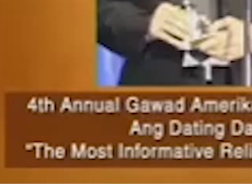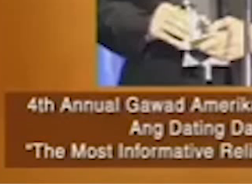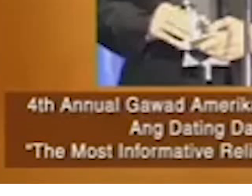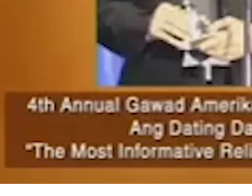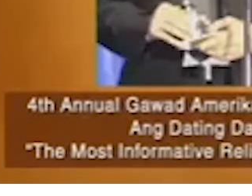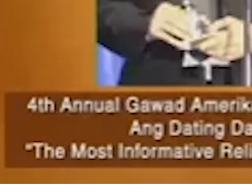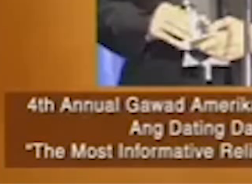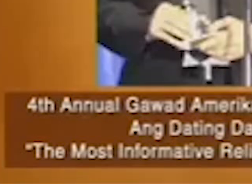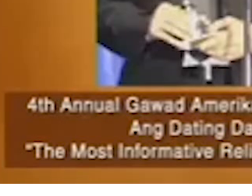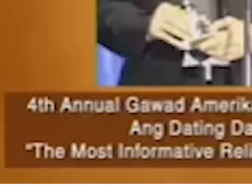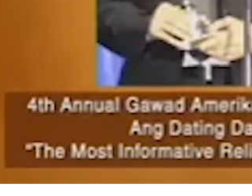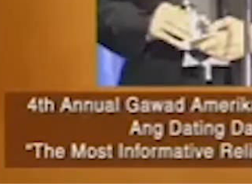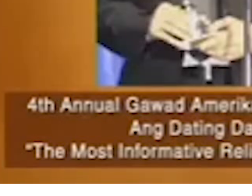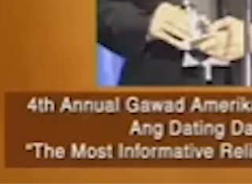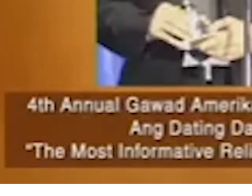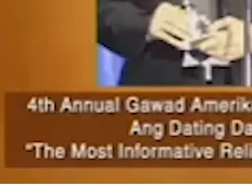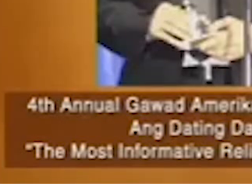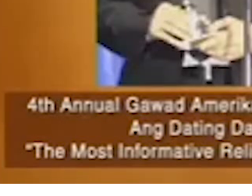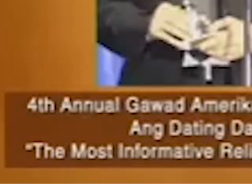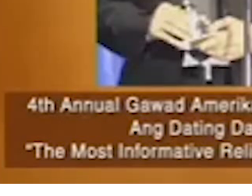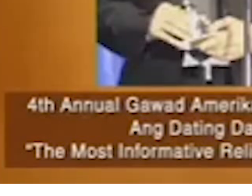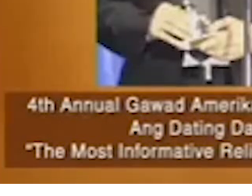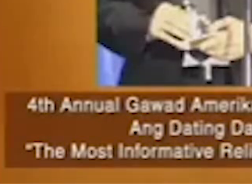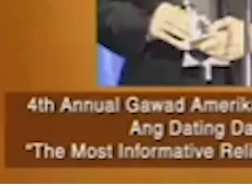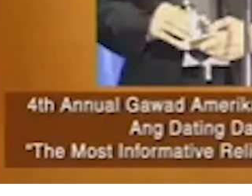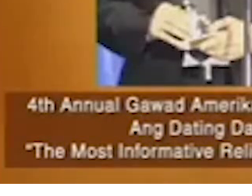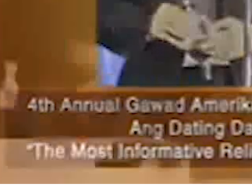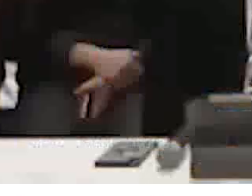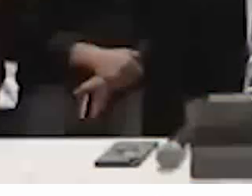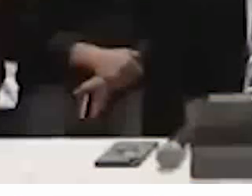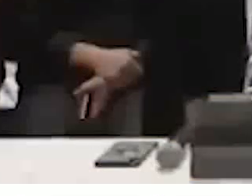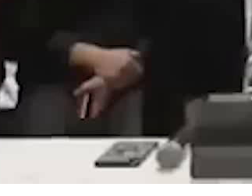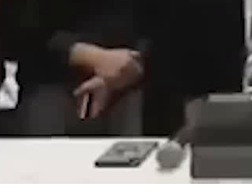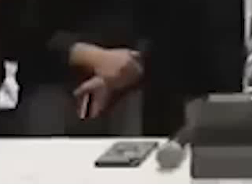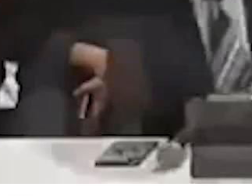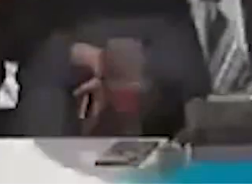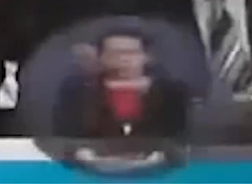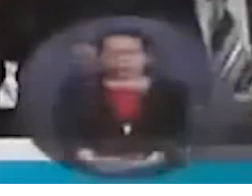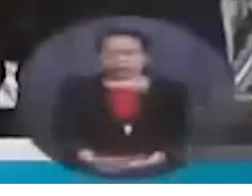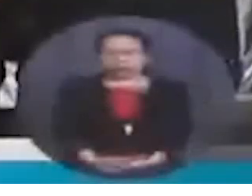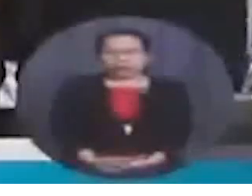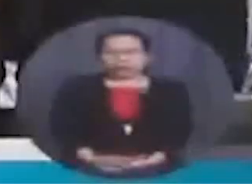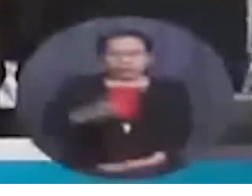dito, paikot-ikot, matindi ka namang humatol. Masama yan, Franco Luis.